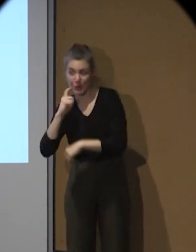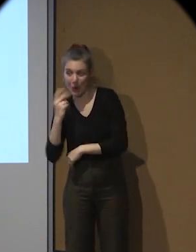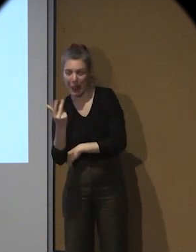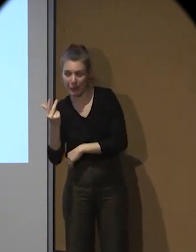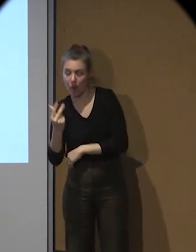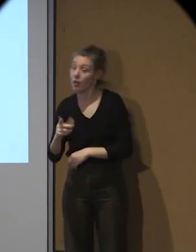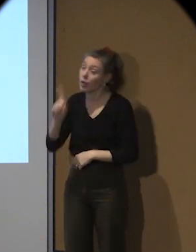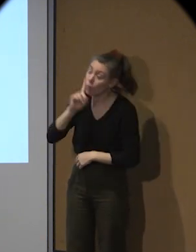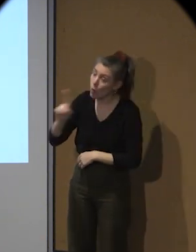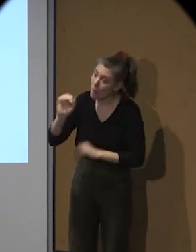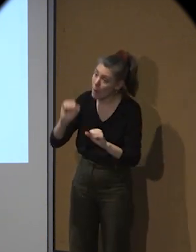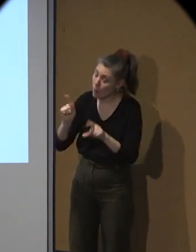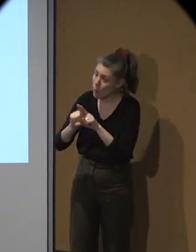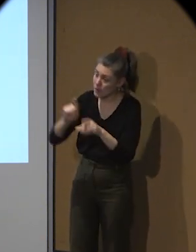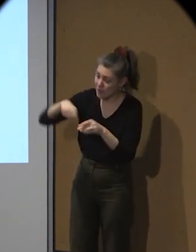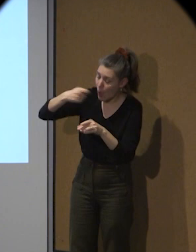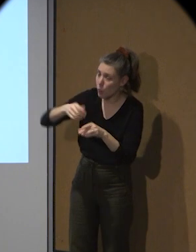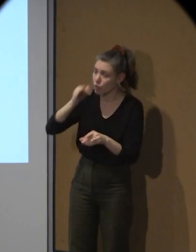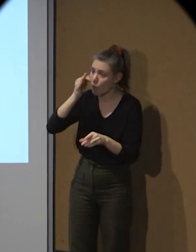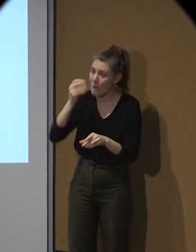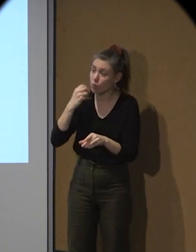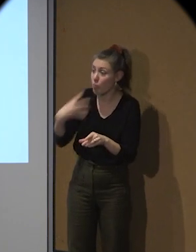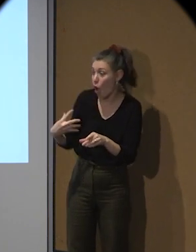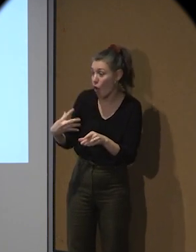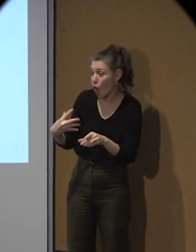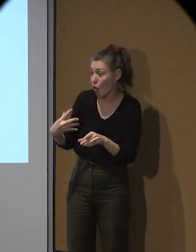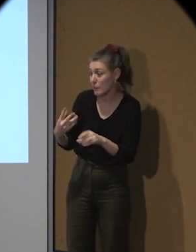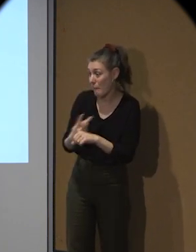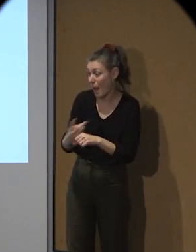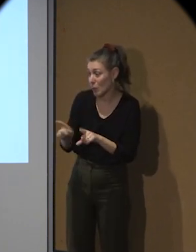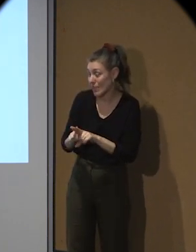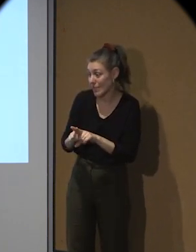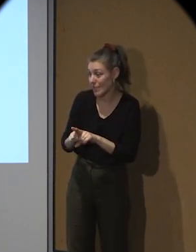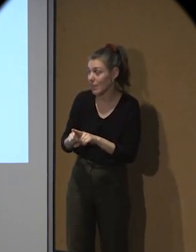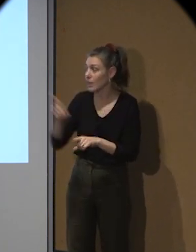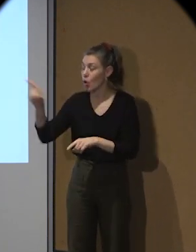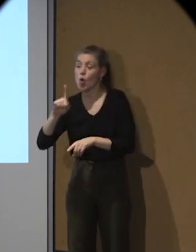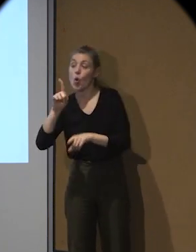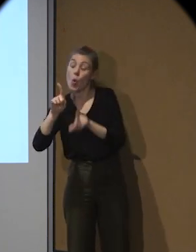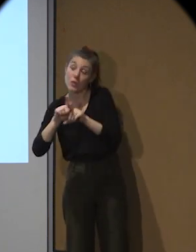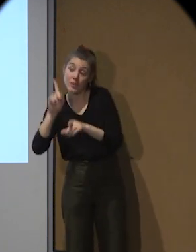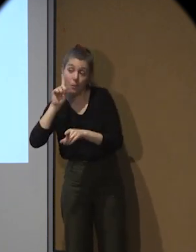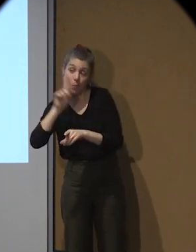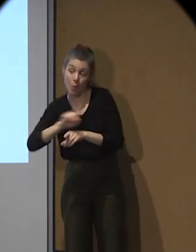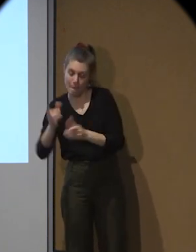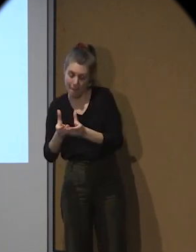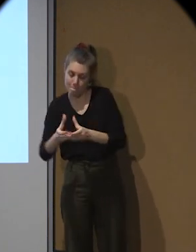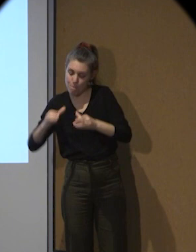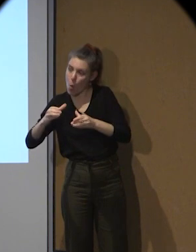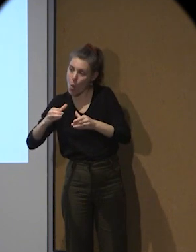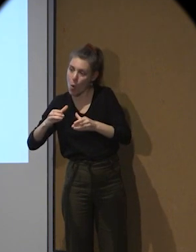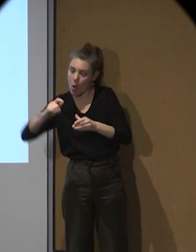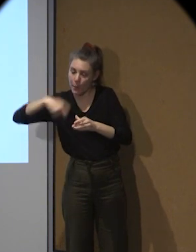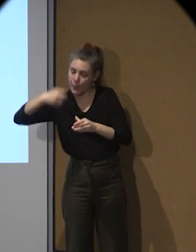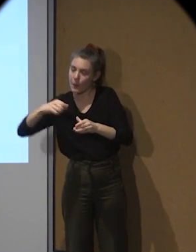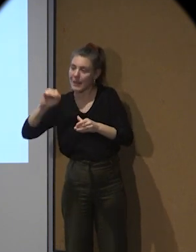blanc, ça serait mieux, puisqu'il y a environ 10 grammes de protéines. Oui. Voilà. Mais